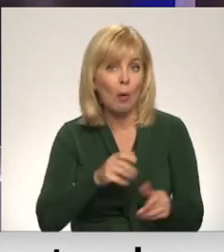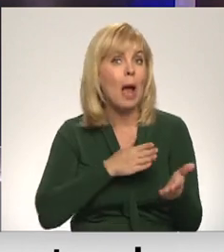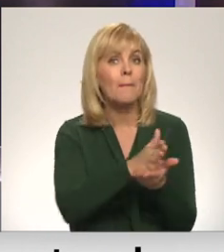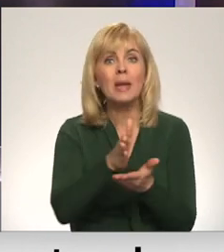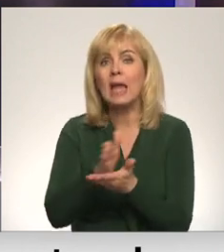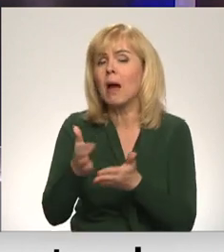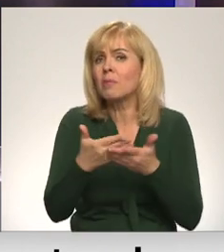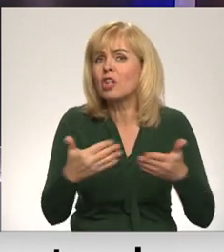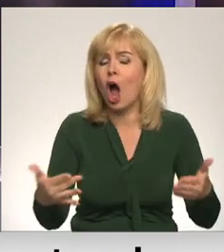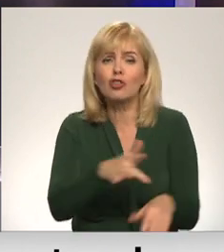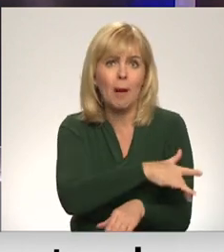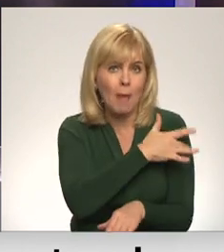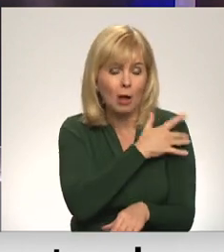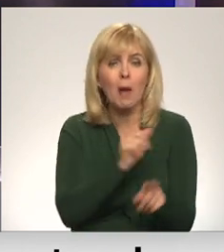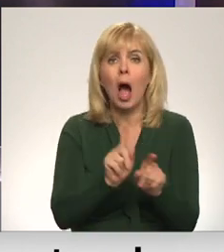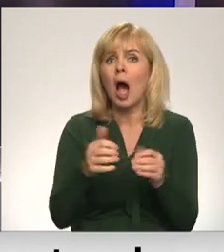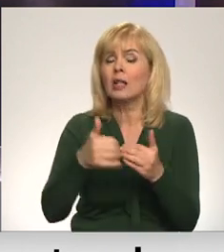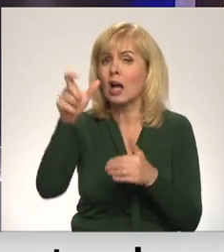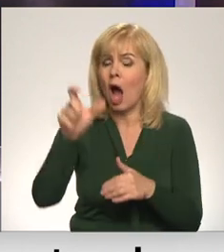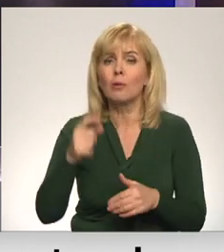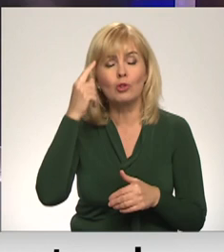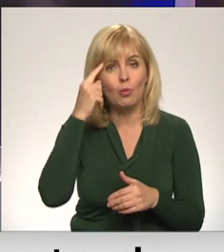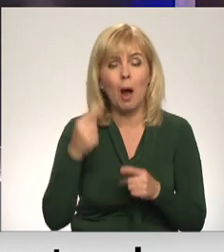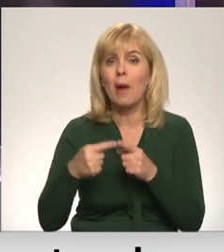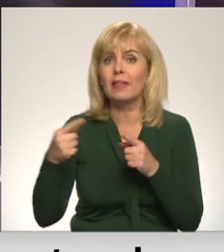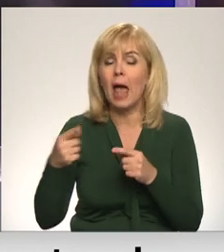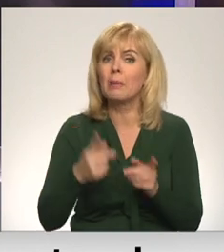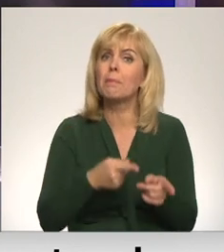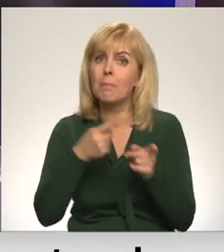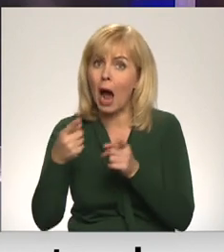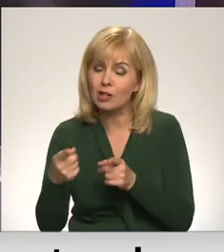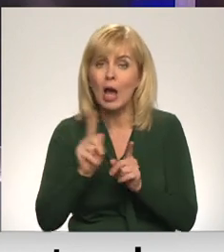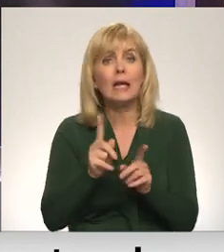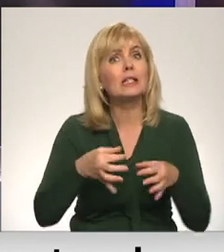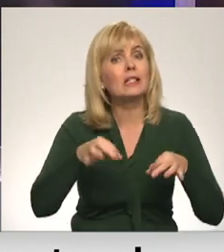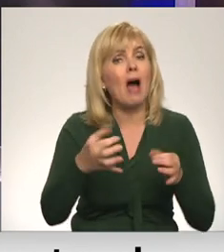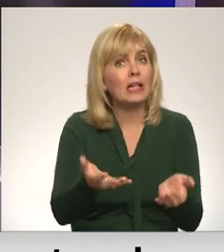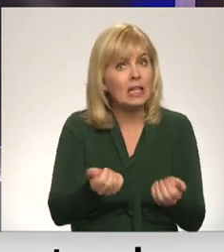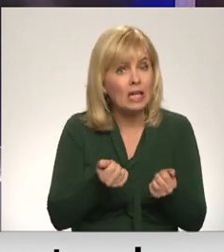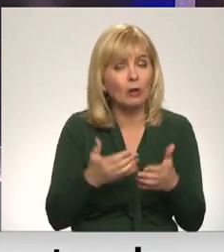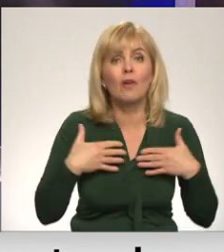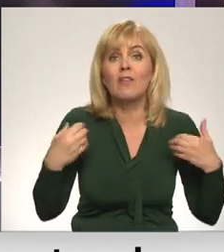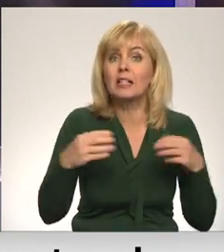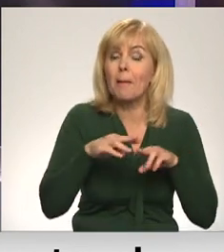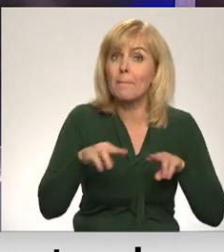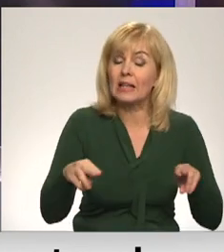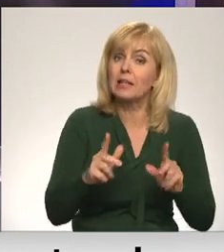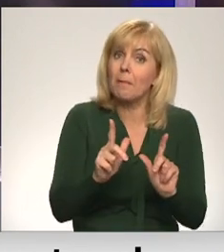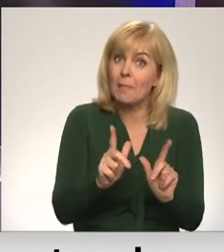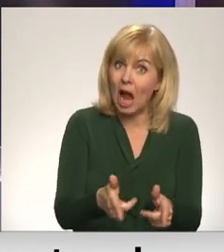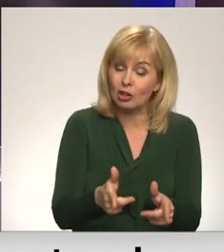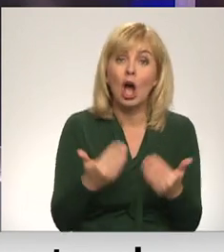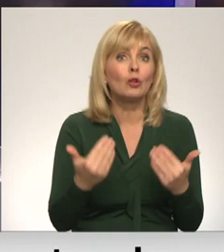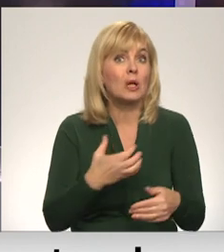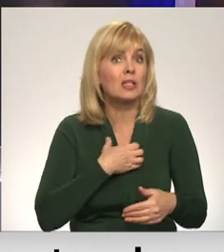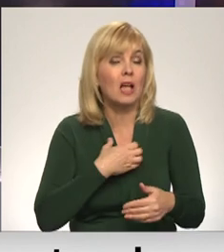dažādiem pakalpojumiem. Arī Kariņš pieļauj termiņu pārcelšanu, taču norāda, ka svarīgi iegūt veselības ministrijas piekrišanu. Šobrīd